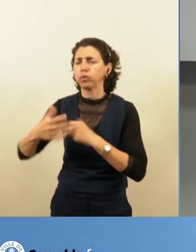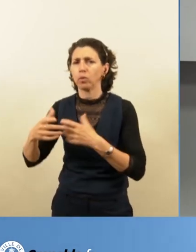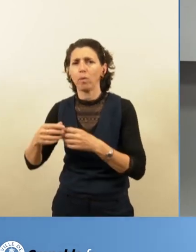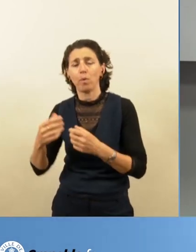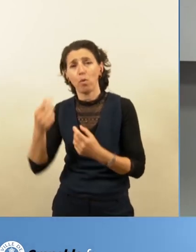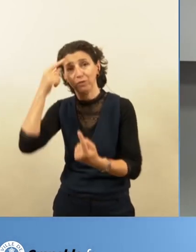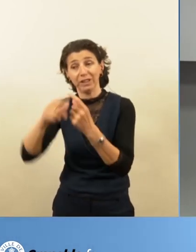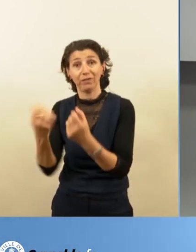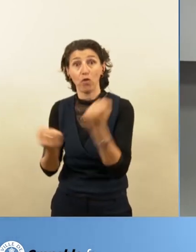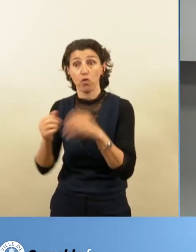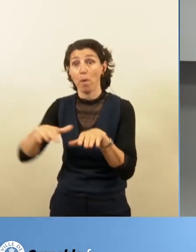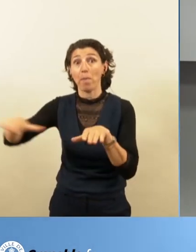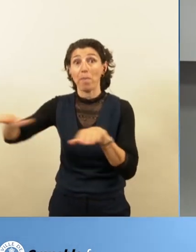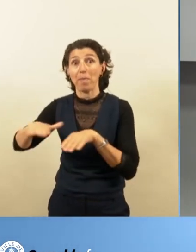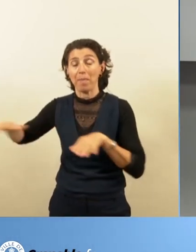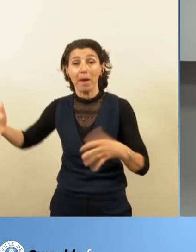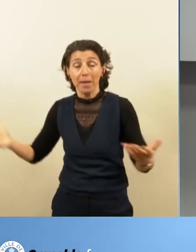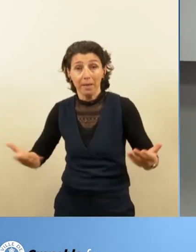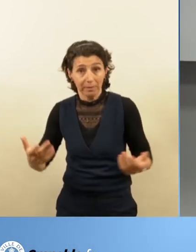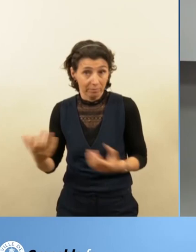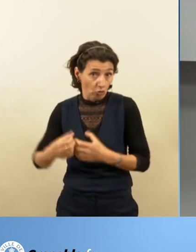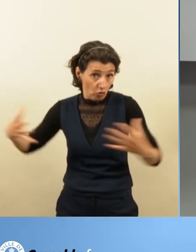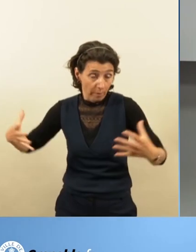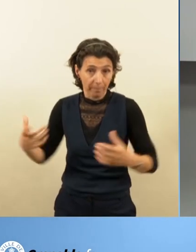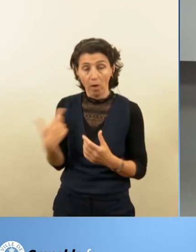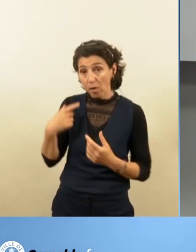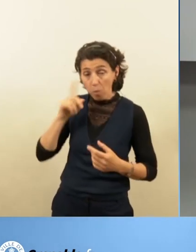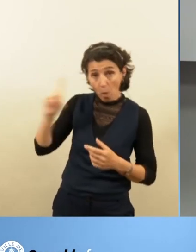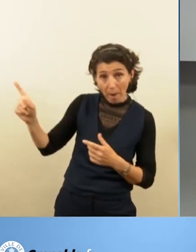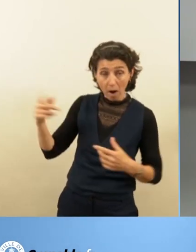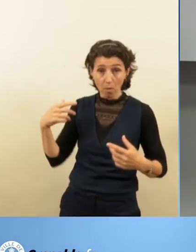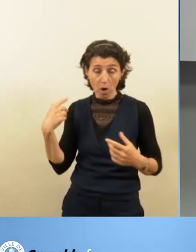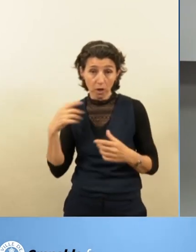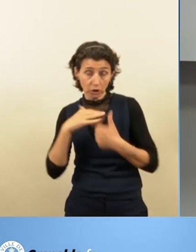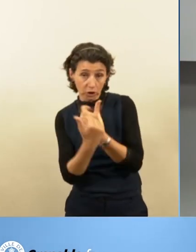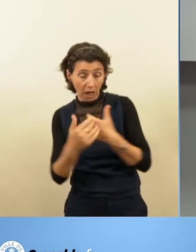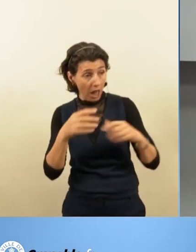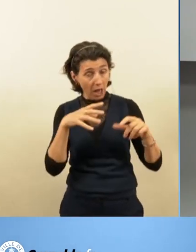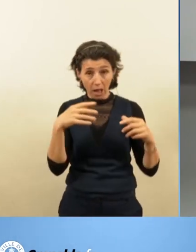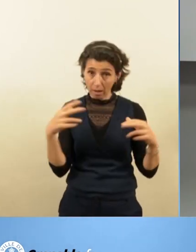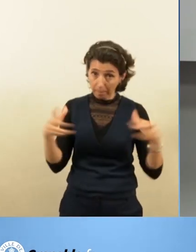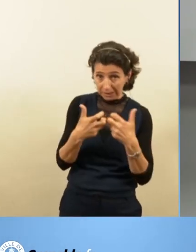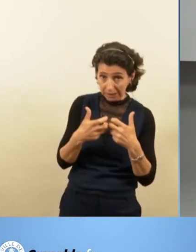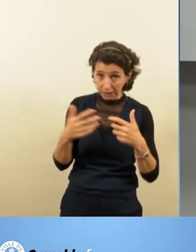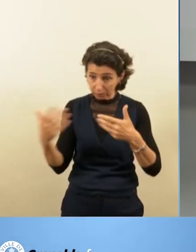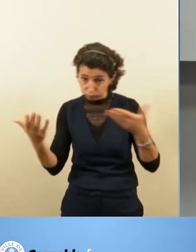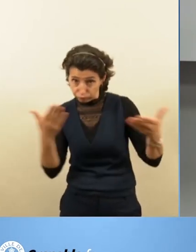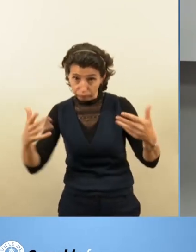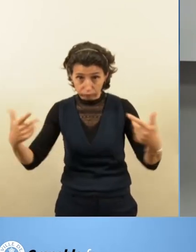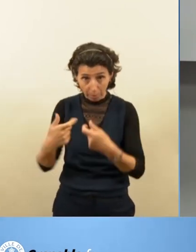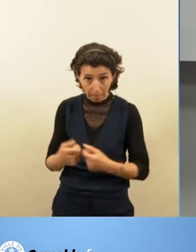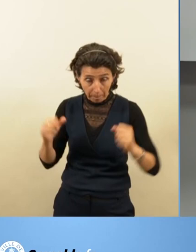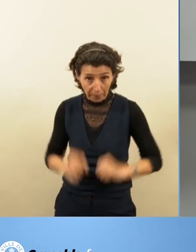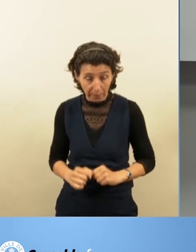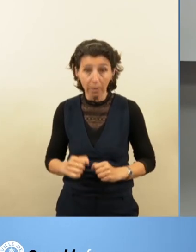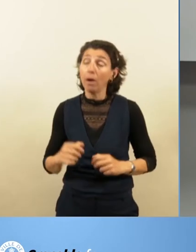tarification sociale de cette autopartage c'est la proposition que j'ai faite au ministre des Transports on pourrait imaginer